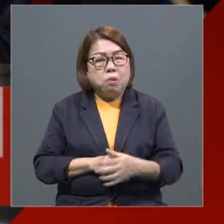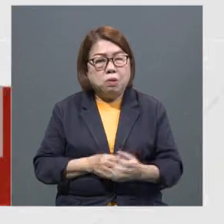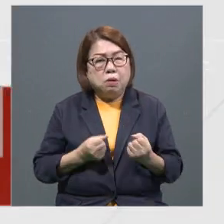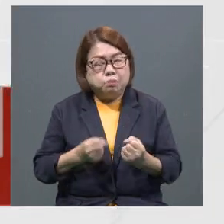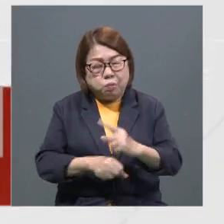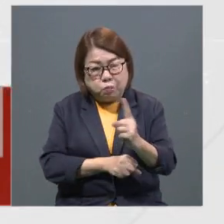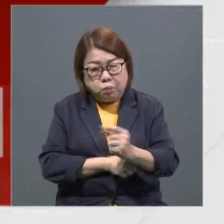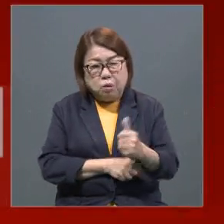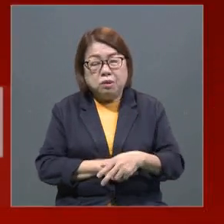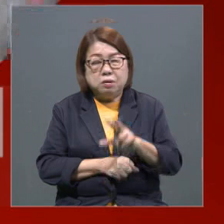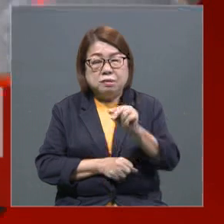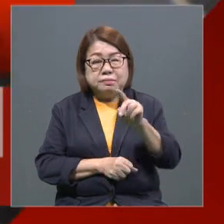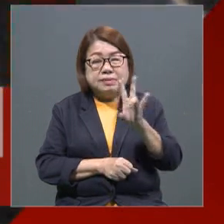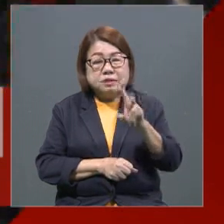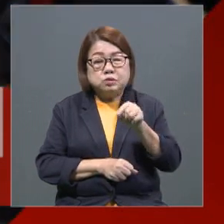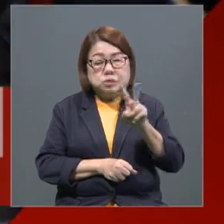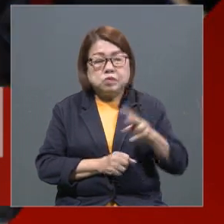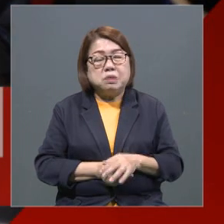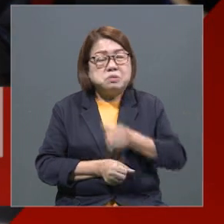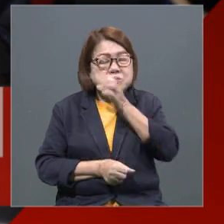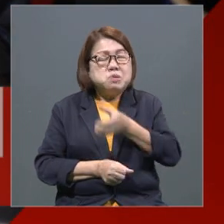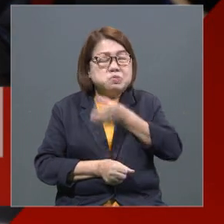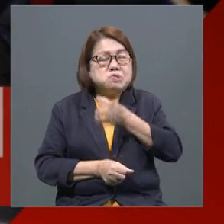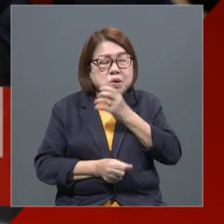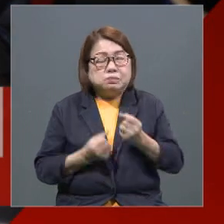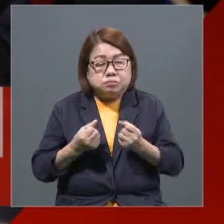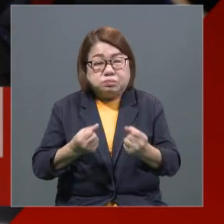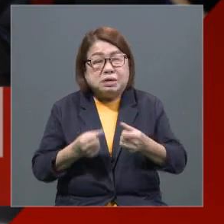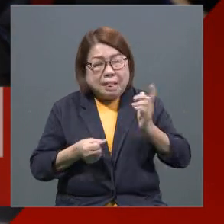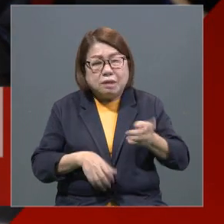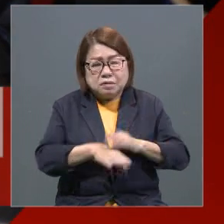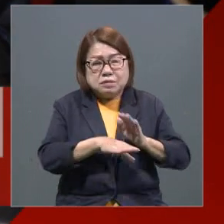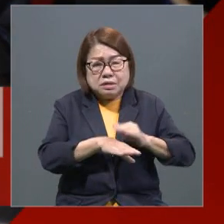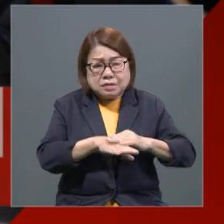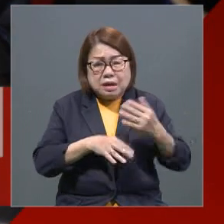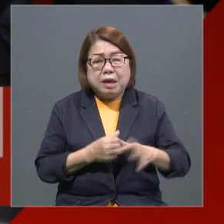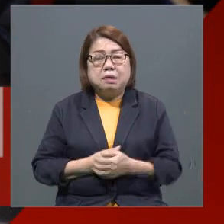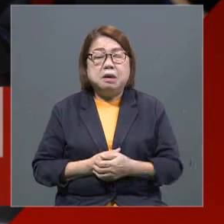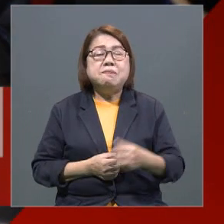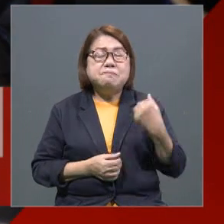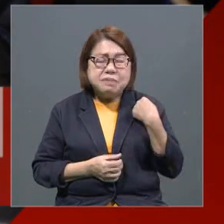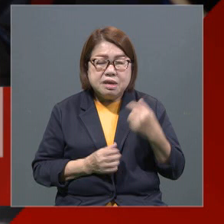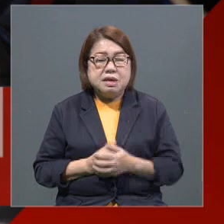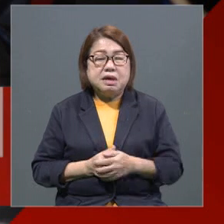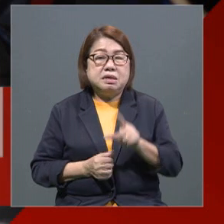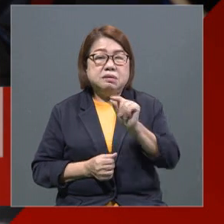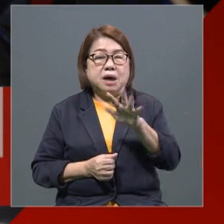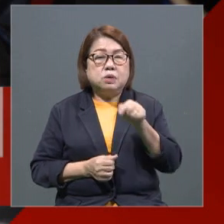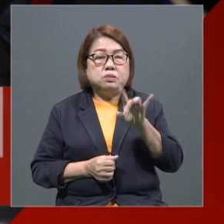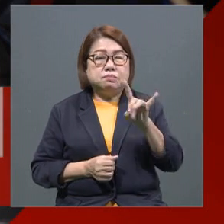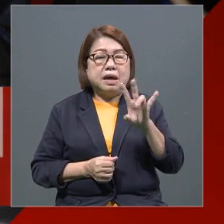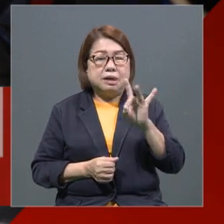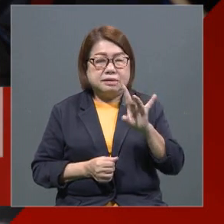37.2 perดื่มแล้วขับแม้ว่าจะมีการรณรงค์มาอย่างต่อเนื่องแต่ว่าสถิติยังสูงนะ 25.8